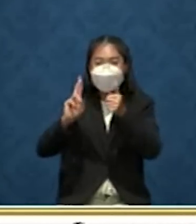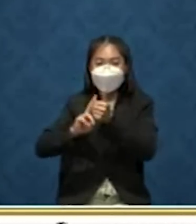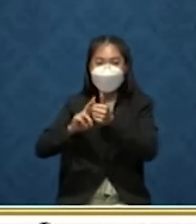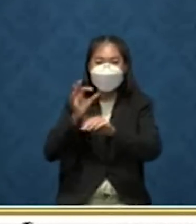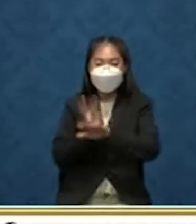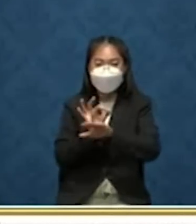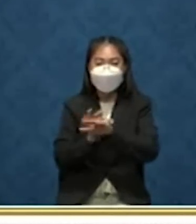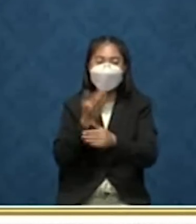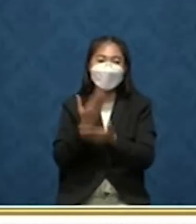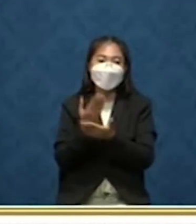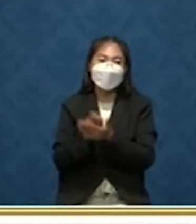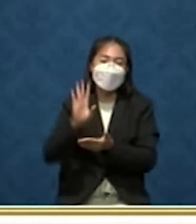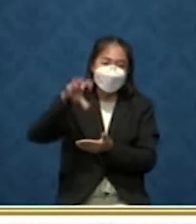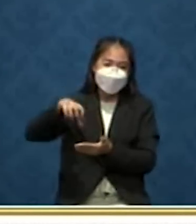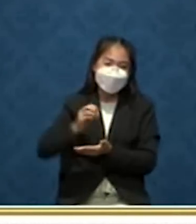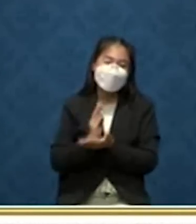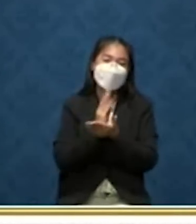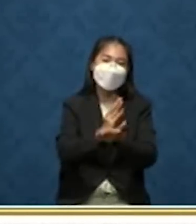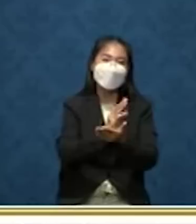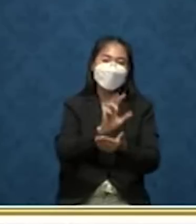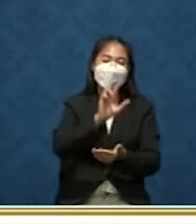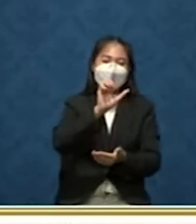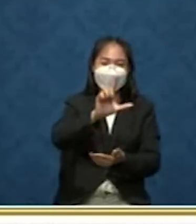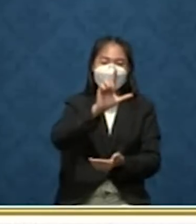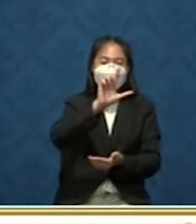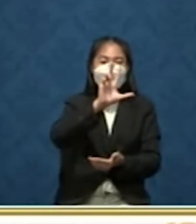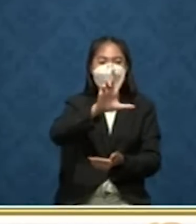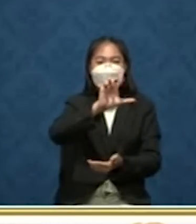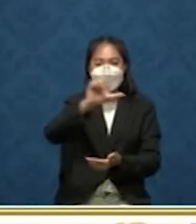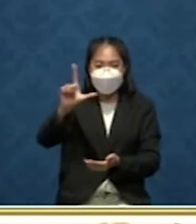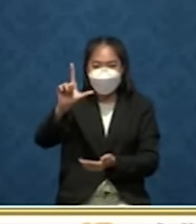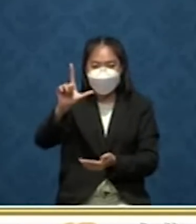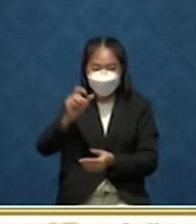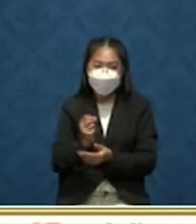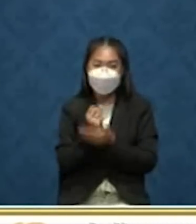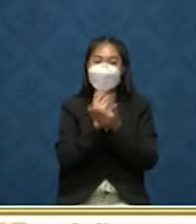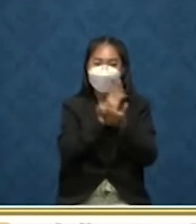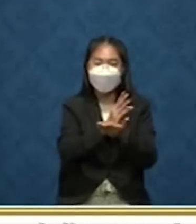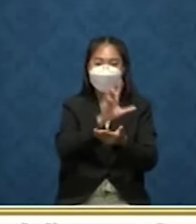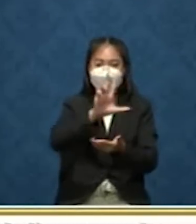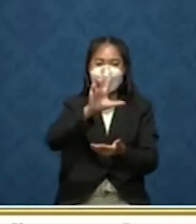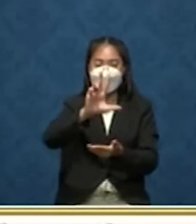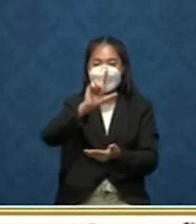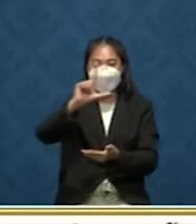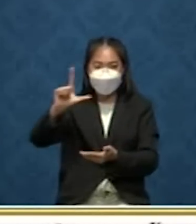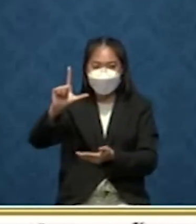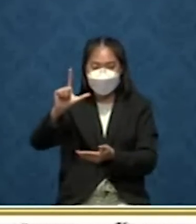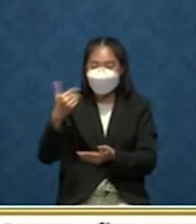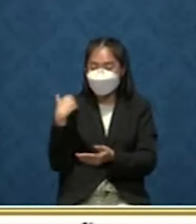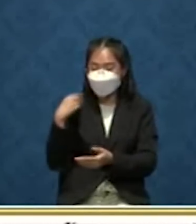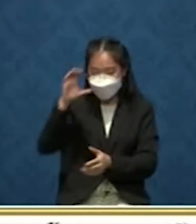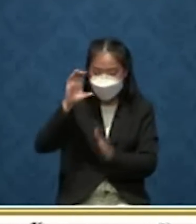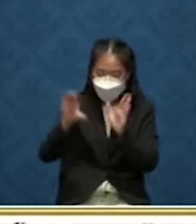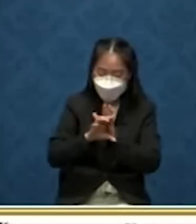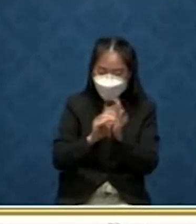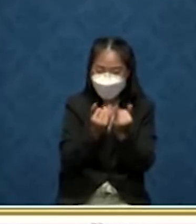3 ลานบากจากชัยนัหอตู้หาวซึ่ให้ก็เปิดใหดกแล้วว่ามีภาพกับคุธรมนศ